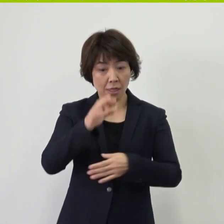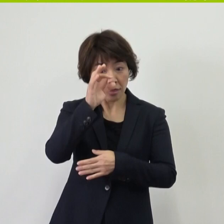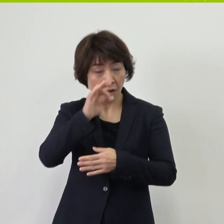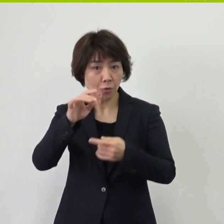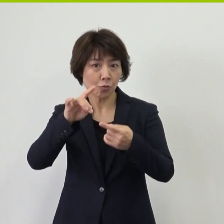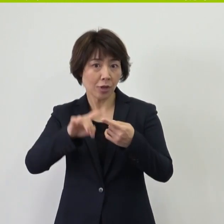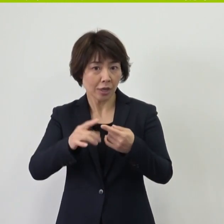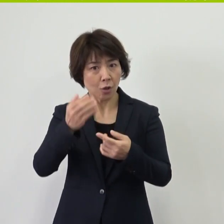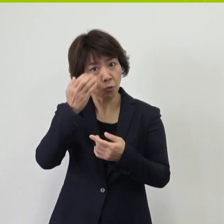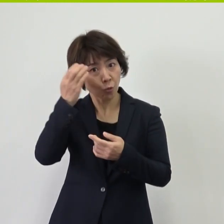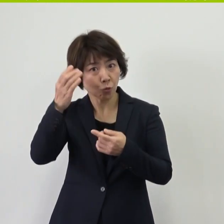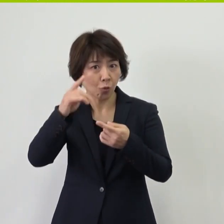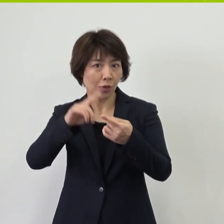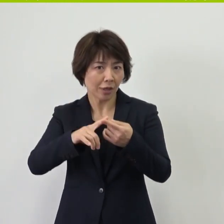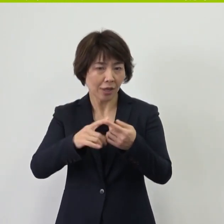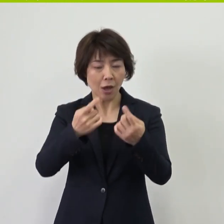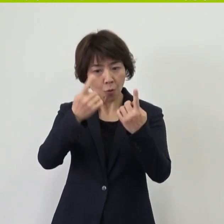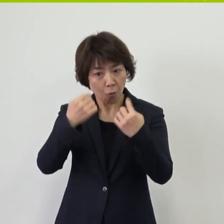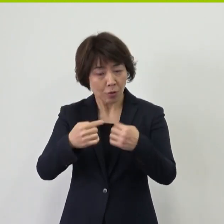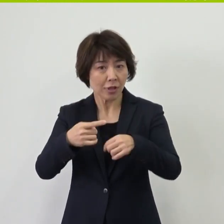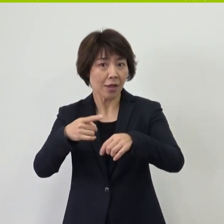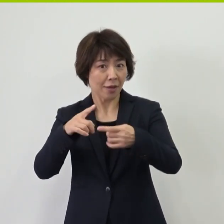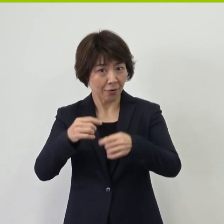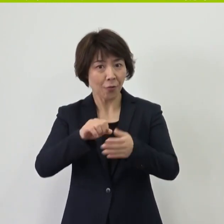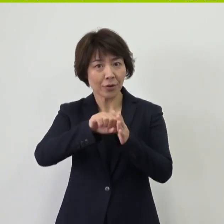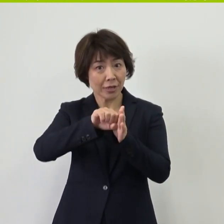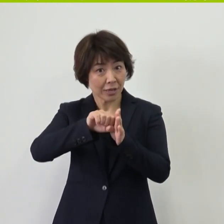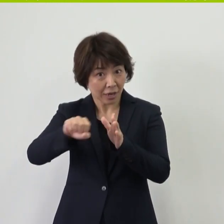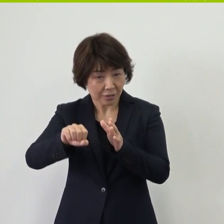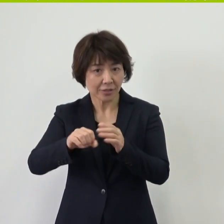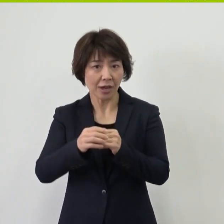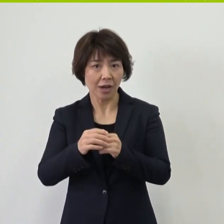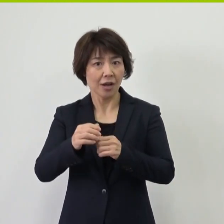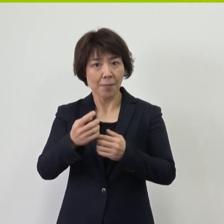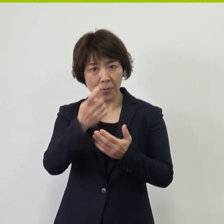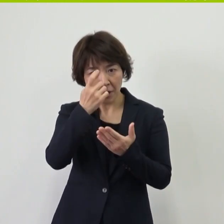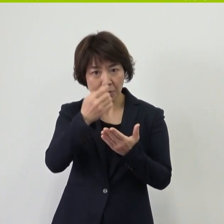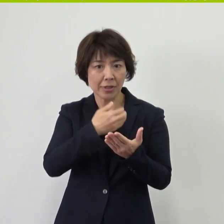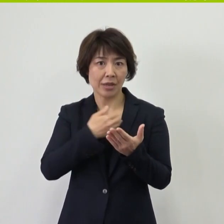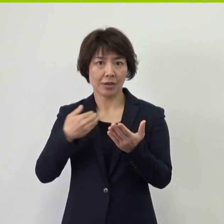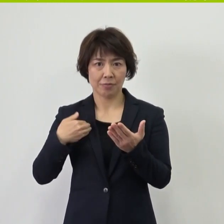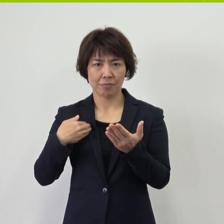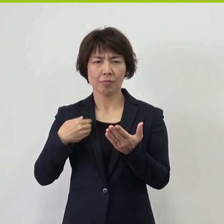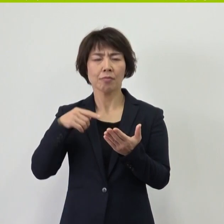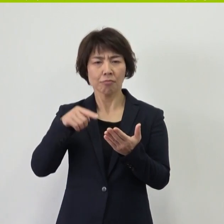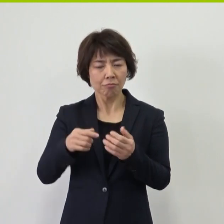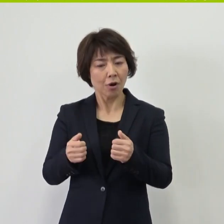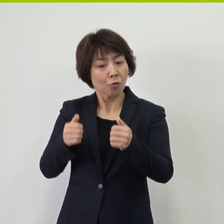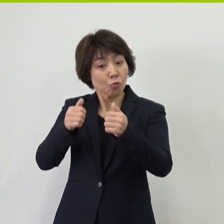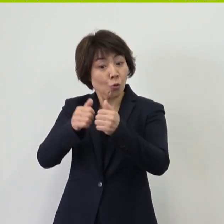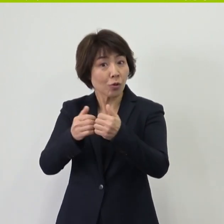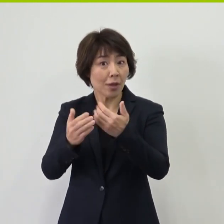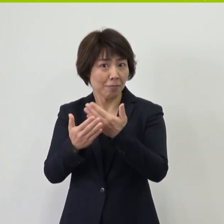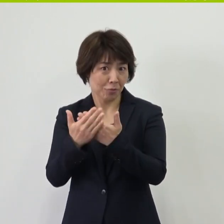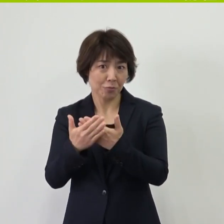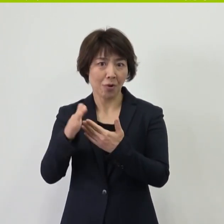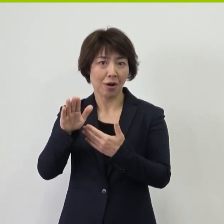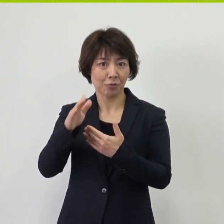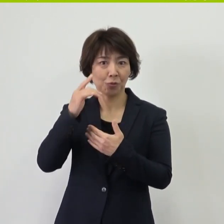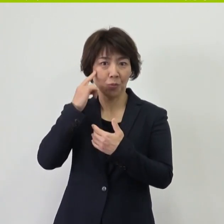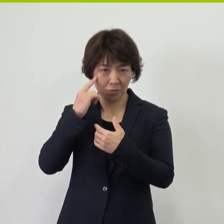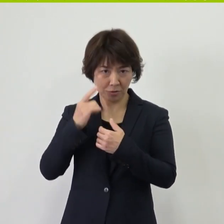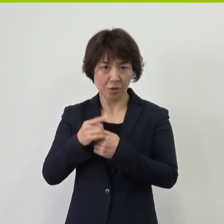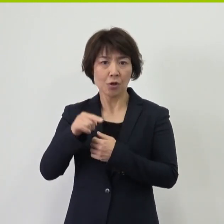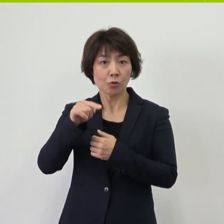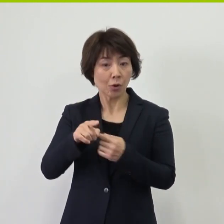的な創造的な、そしてその個性を生かした学びをするというところ、多少こう挑戦的なところがあると思うんですけれ